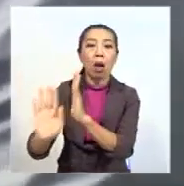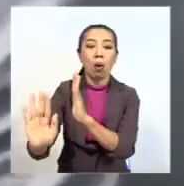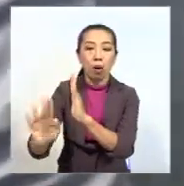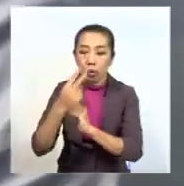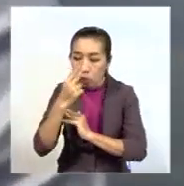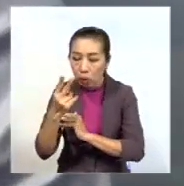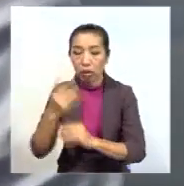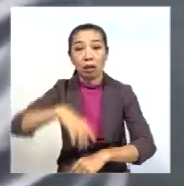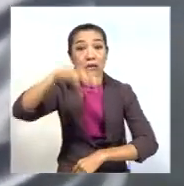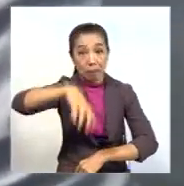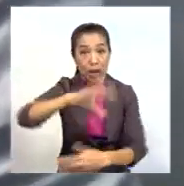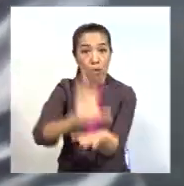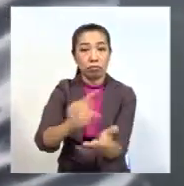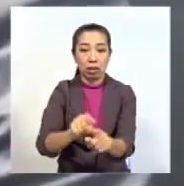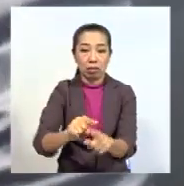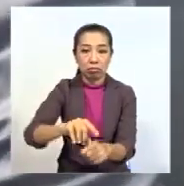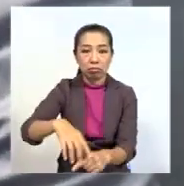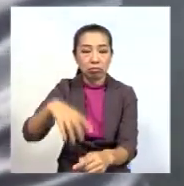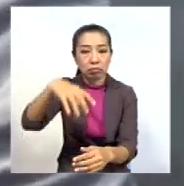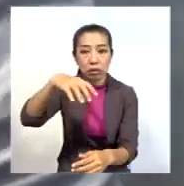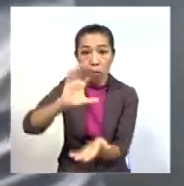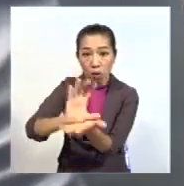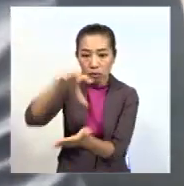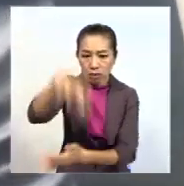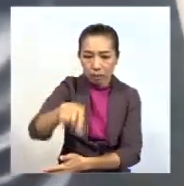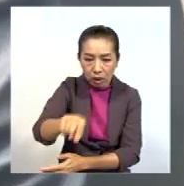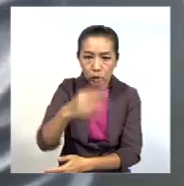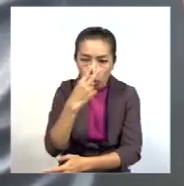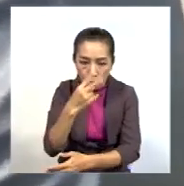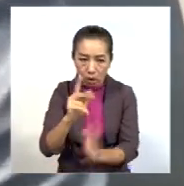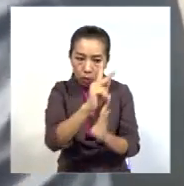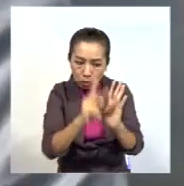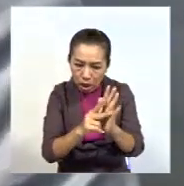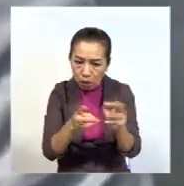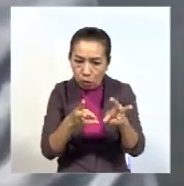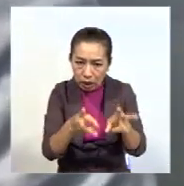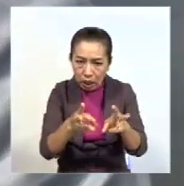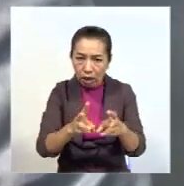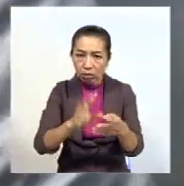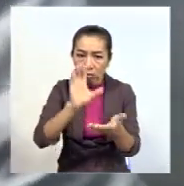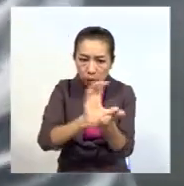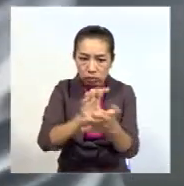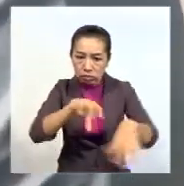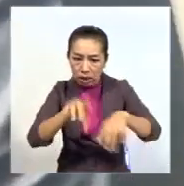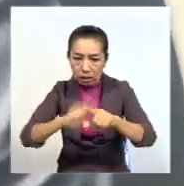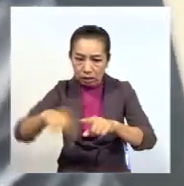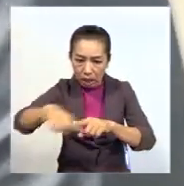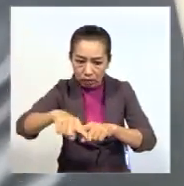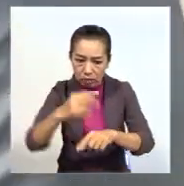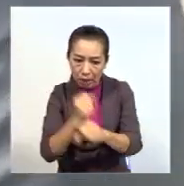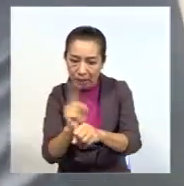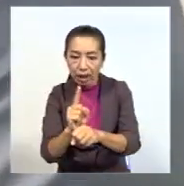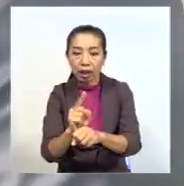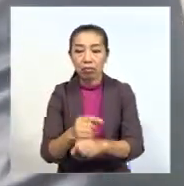และสำนักงบด้วยว่ากฎหมายวิธีการงบประมาณของผมดูคือวินัยการคลังต้องรับผิดชอบ